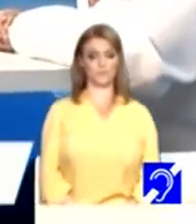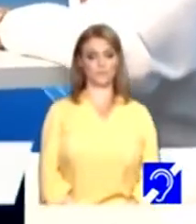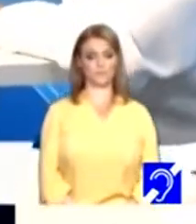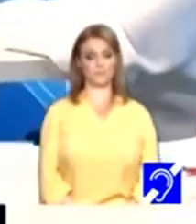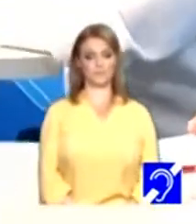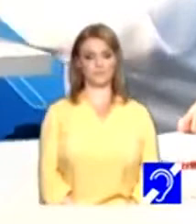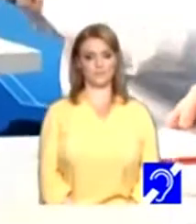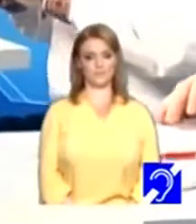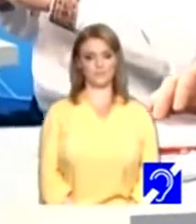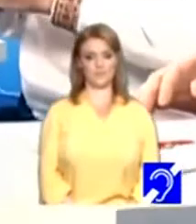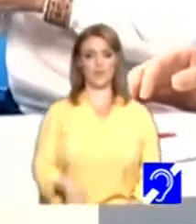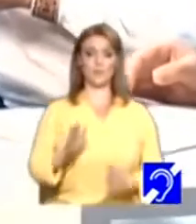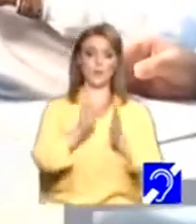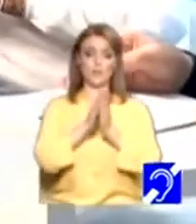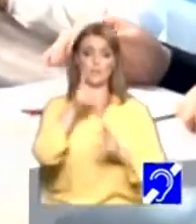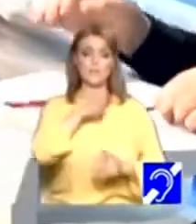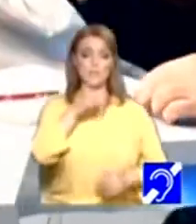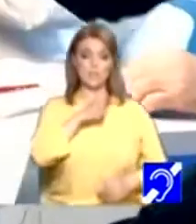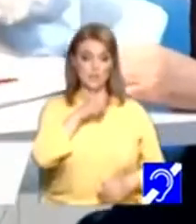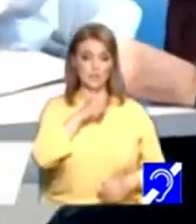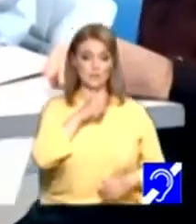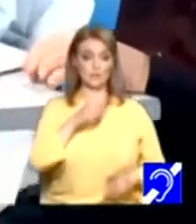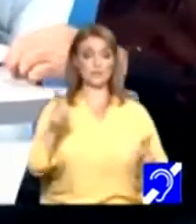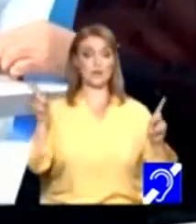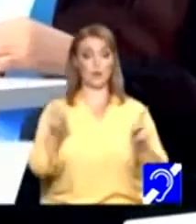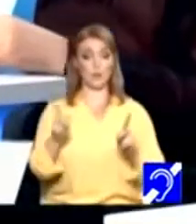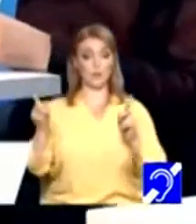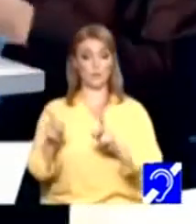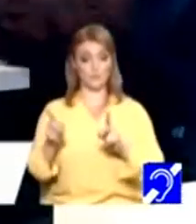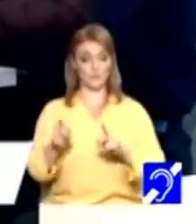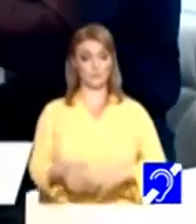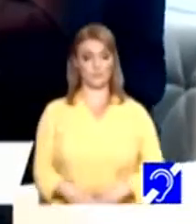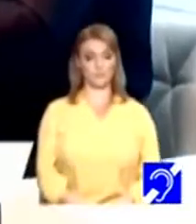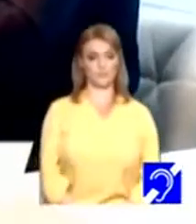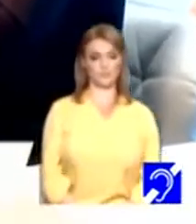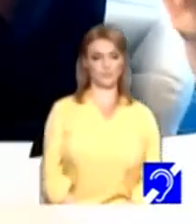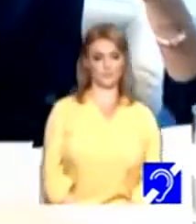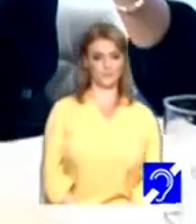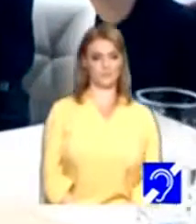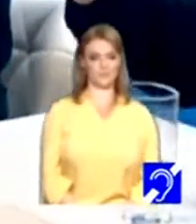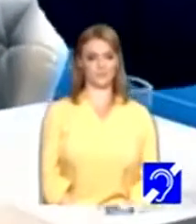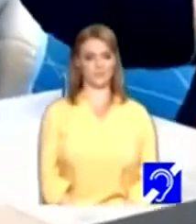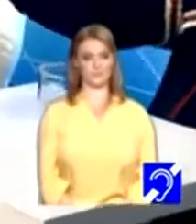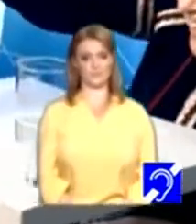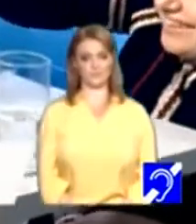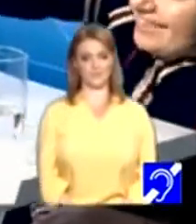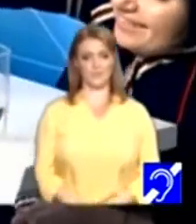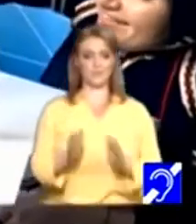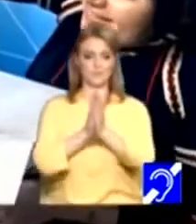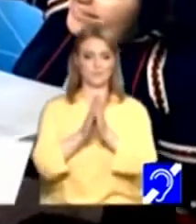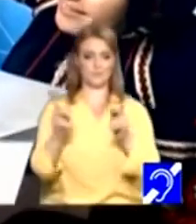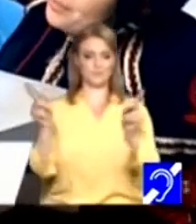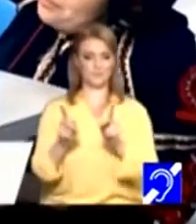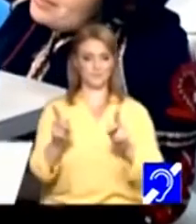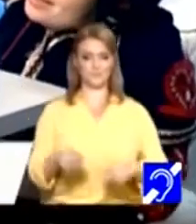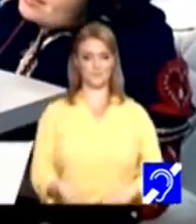aici și să încercați să răspundeți cât se poate de scurt, mai ales domnii Cujbă și Țurcanu, care mai au cam 30 de